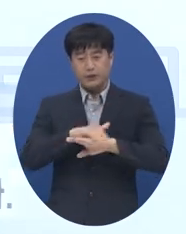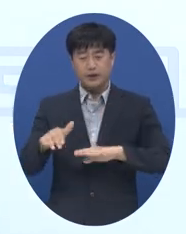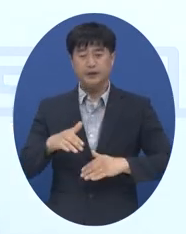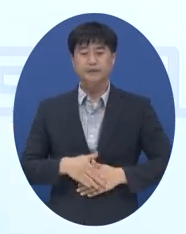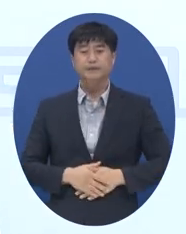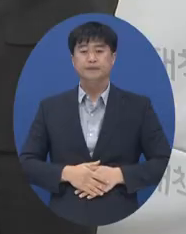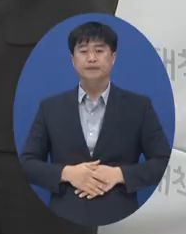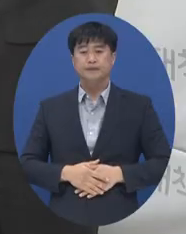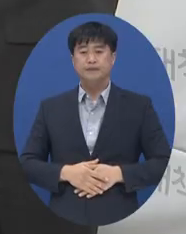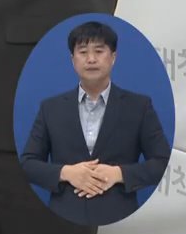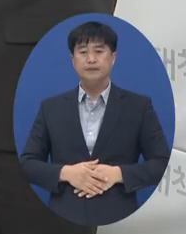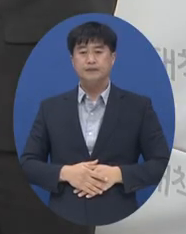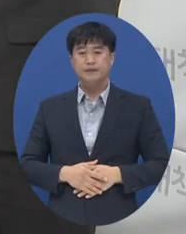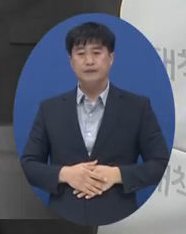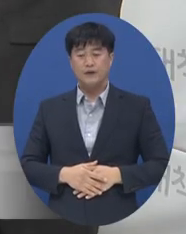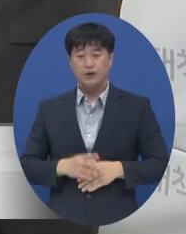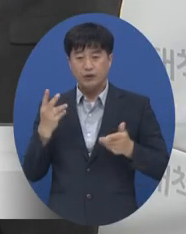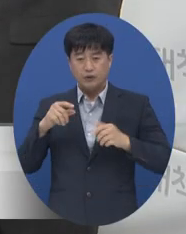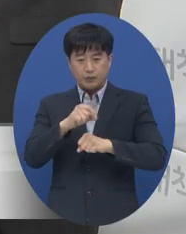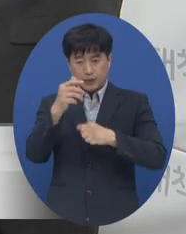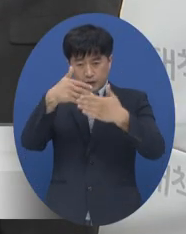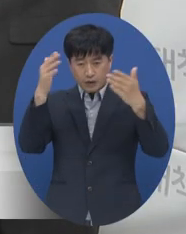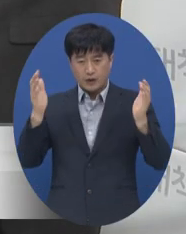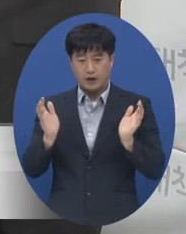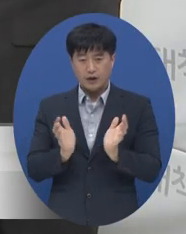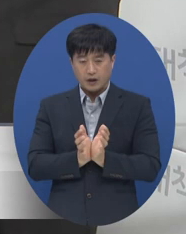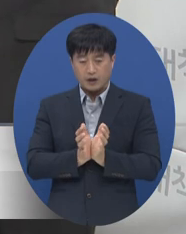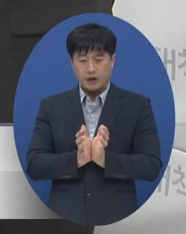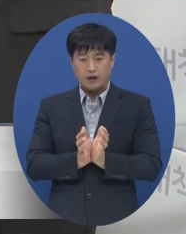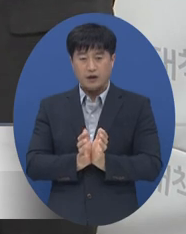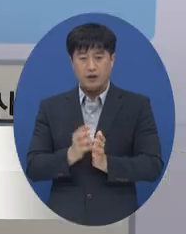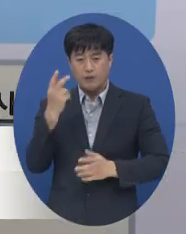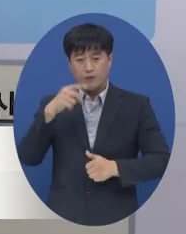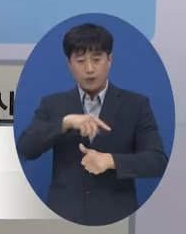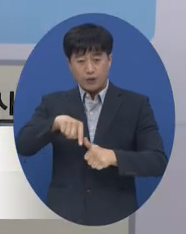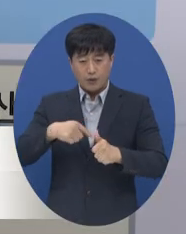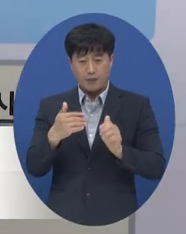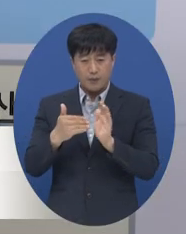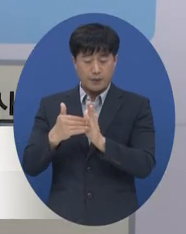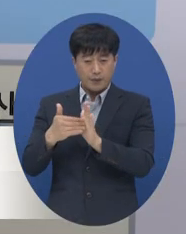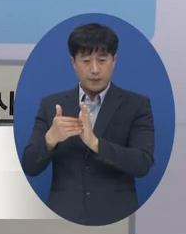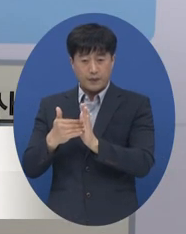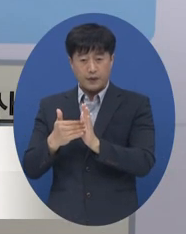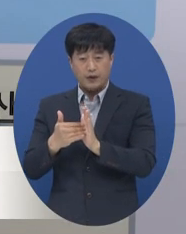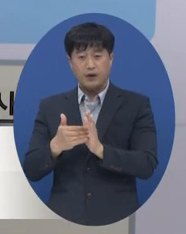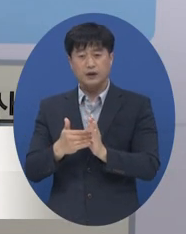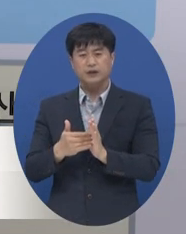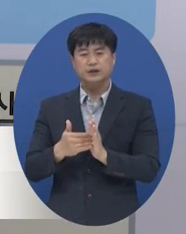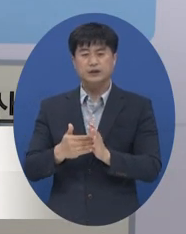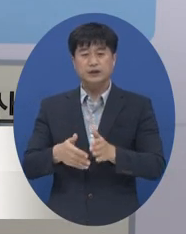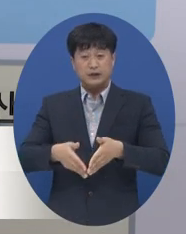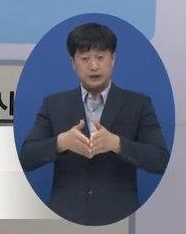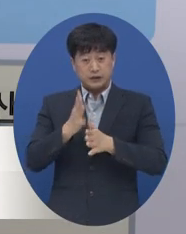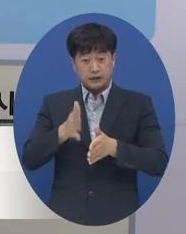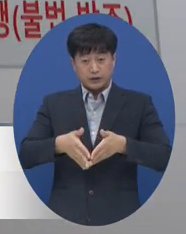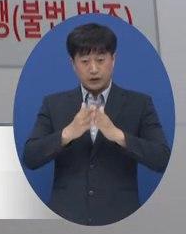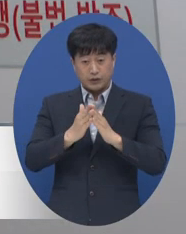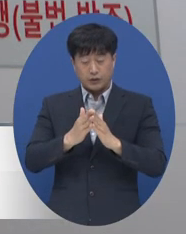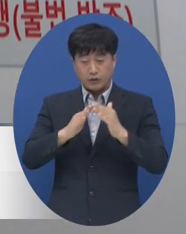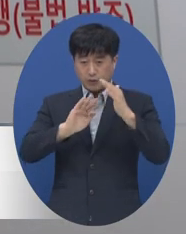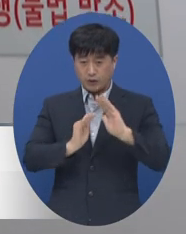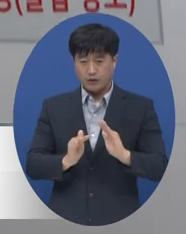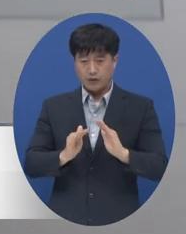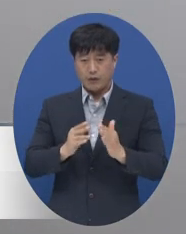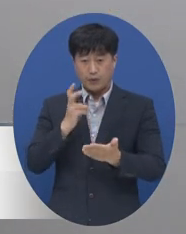나갈 계획입니다. 경기도 특별사법경찰단은 환경오염 방지시설 설치 허가 과정에서 적법하게